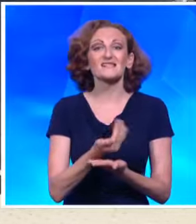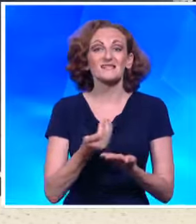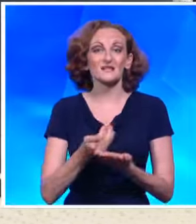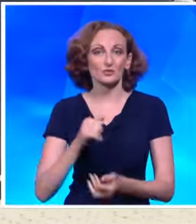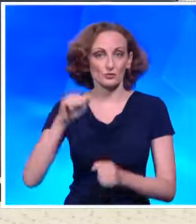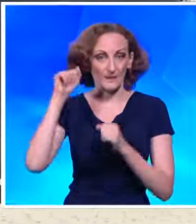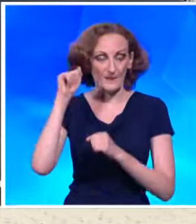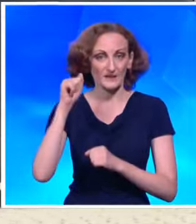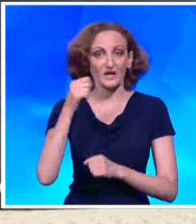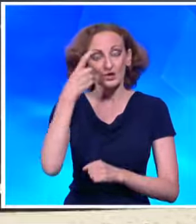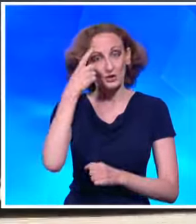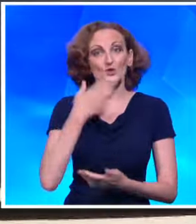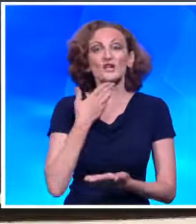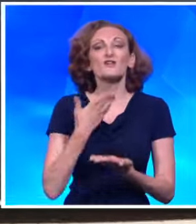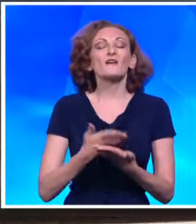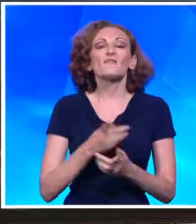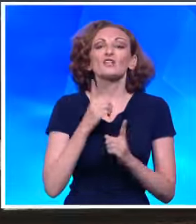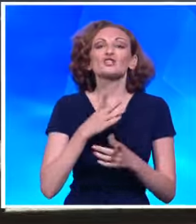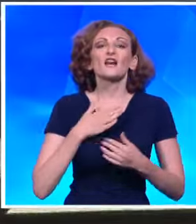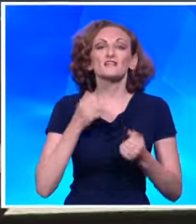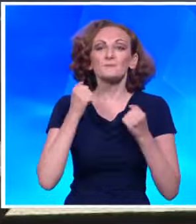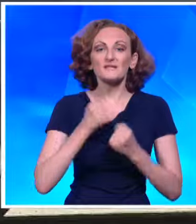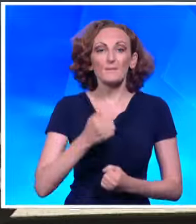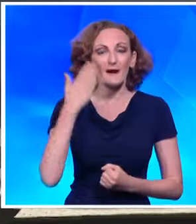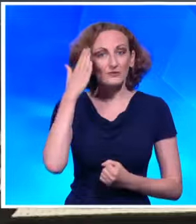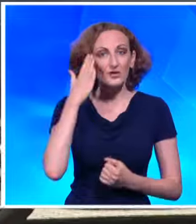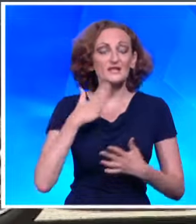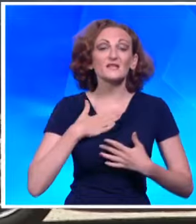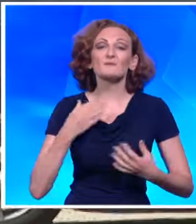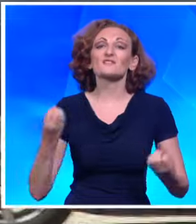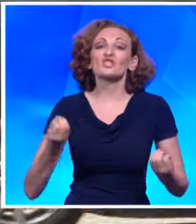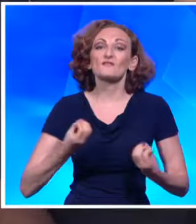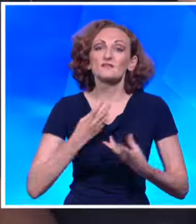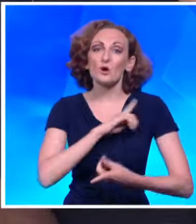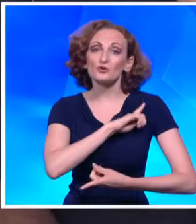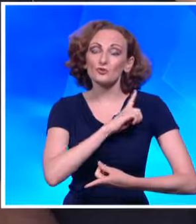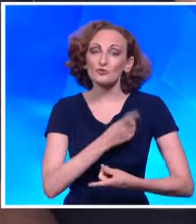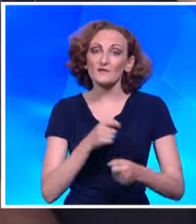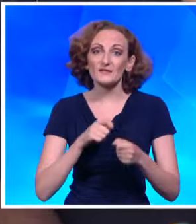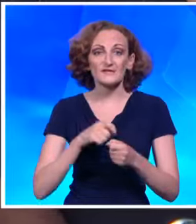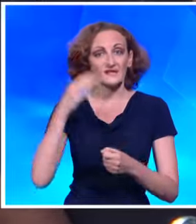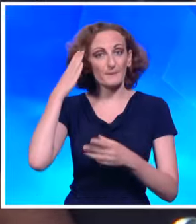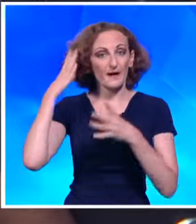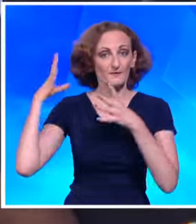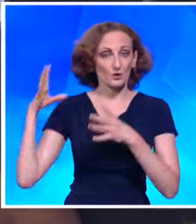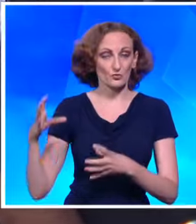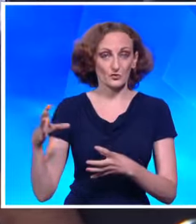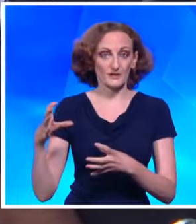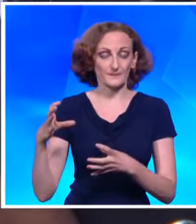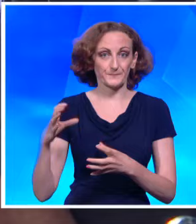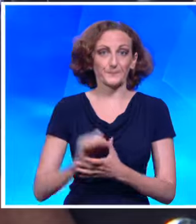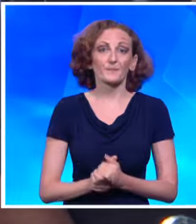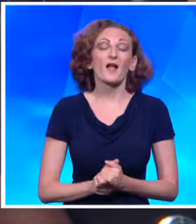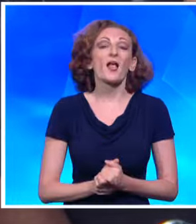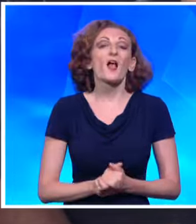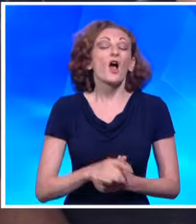има стабилност в страната и да се положат всички възможни усилия за съставяне на правителство. С оглед на политическата ситуация